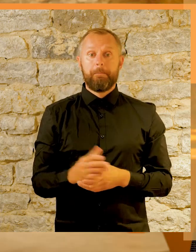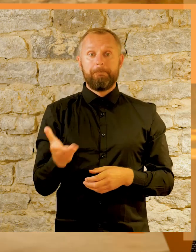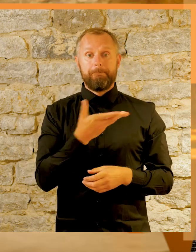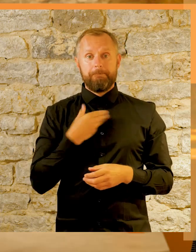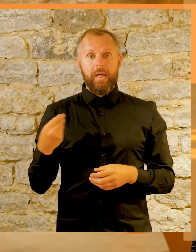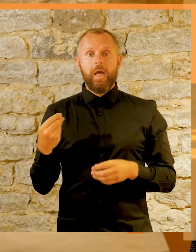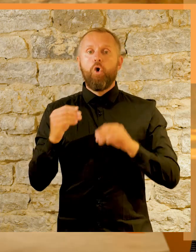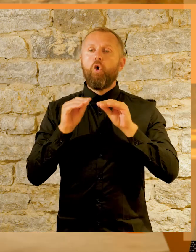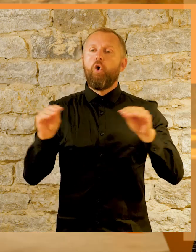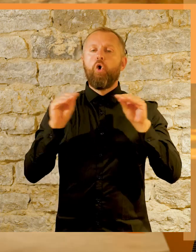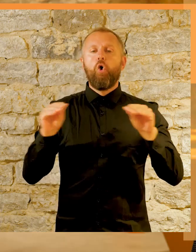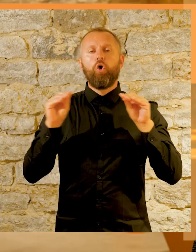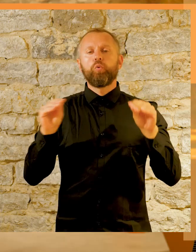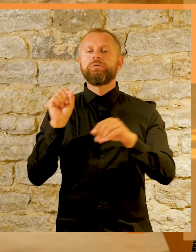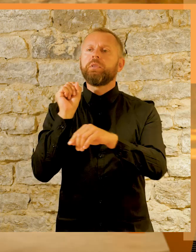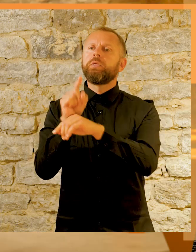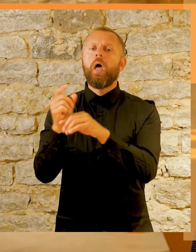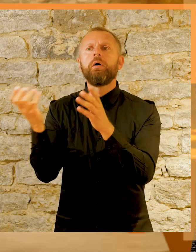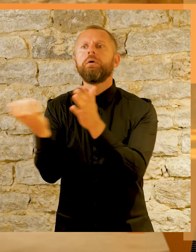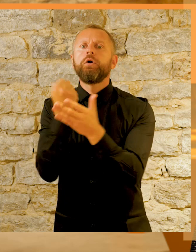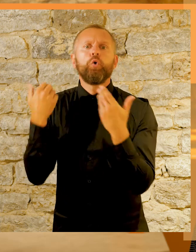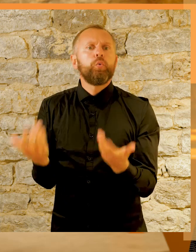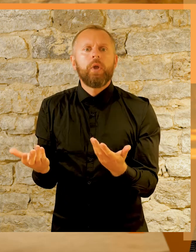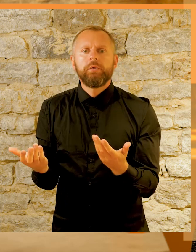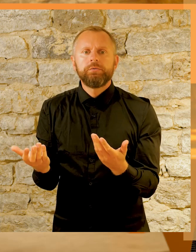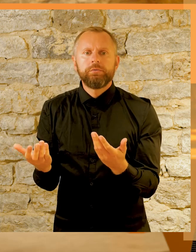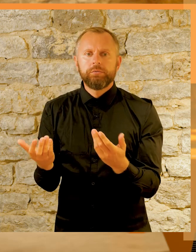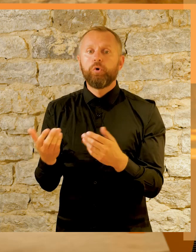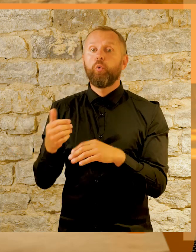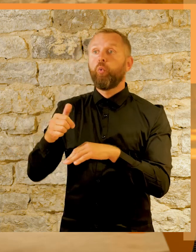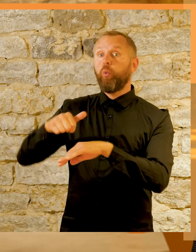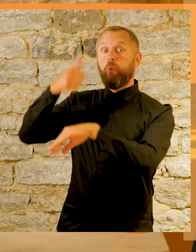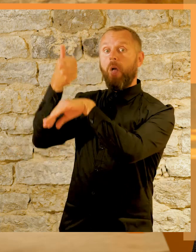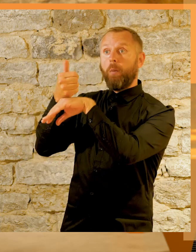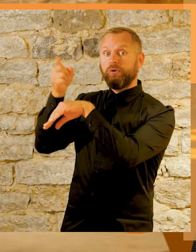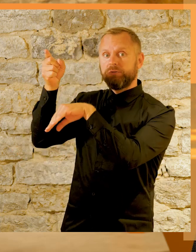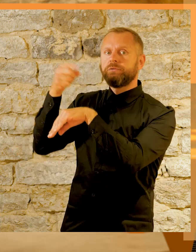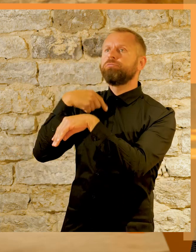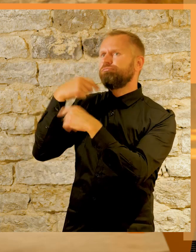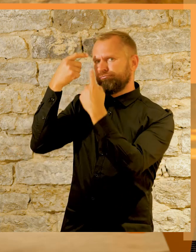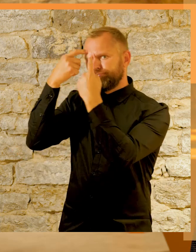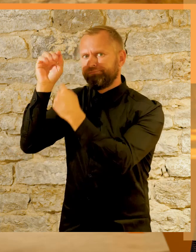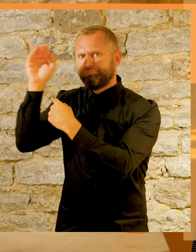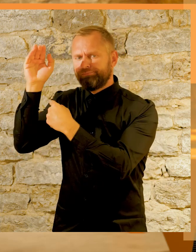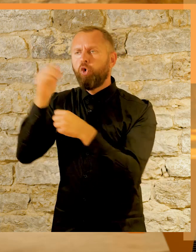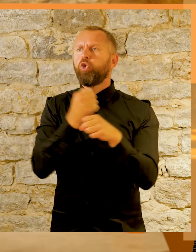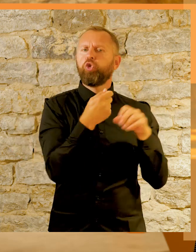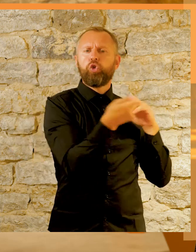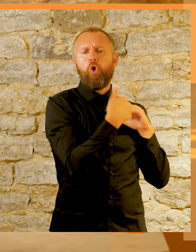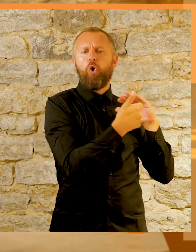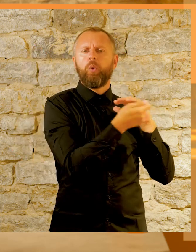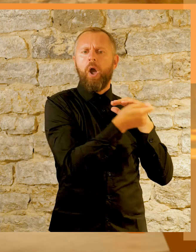koolitusi saada? Ütle ülemusele, et Töötukassas on olemas tööandjate nõustajad, kes hea